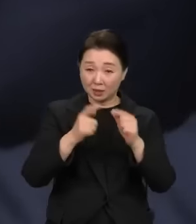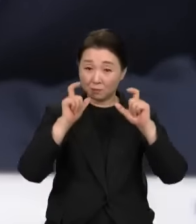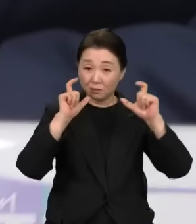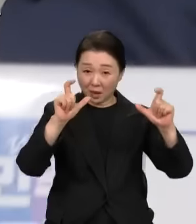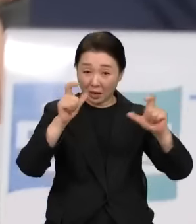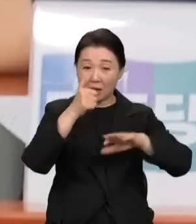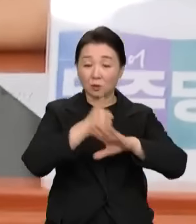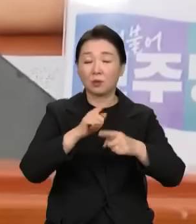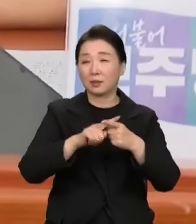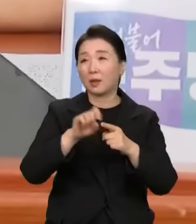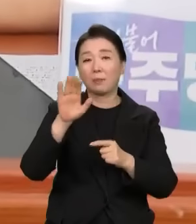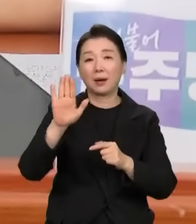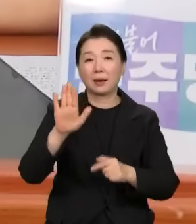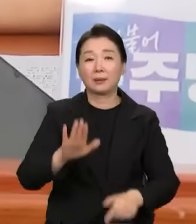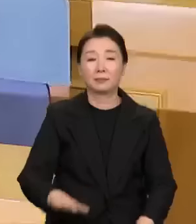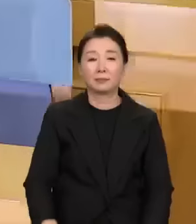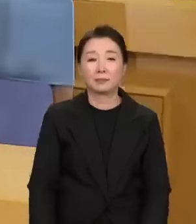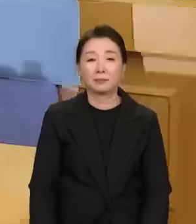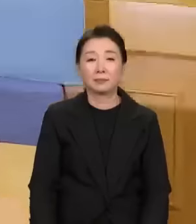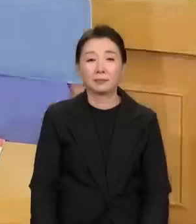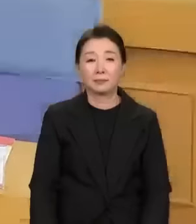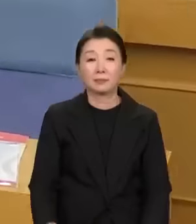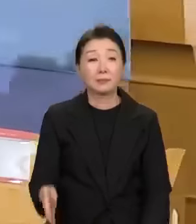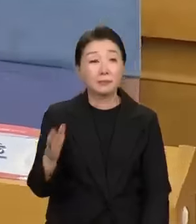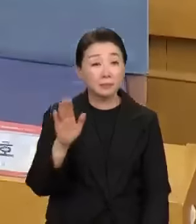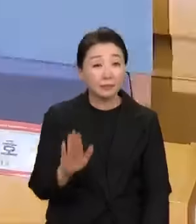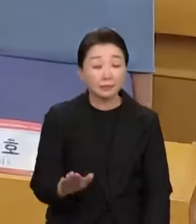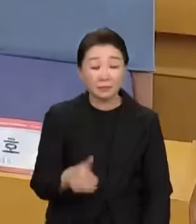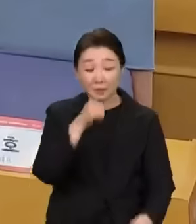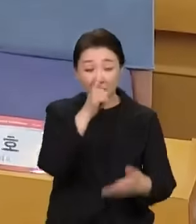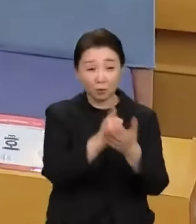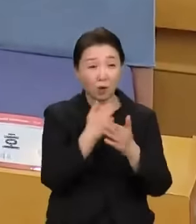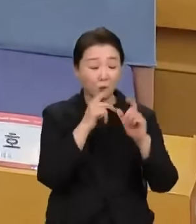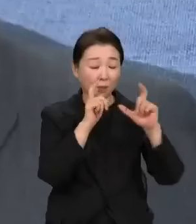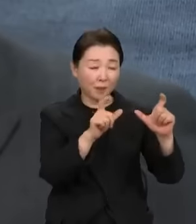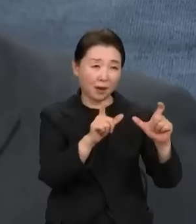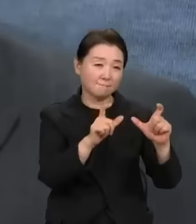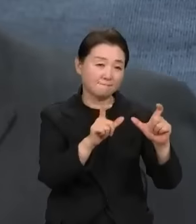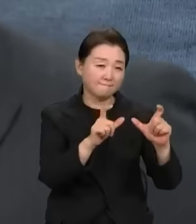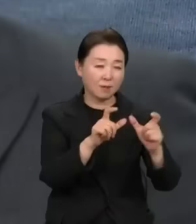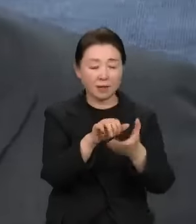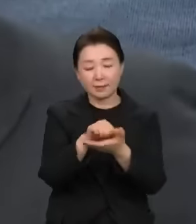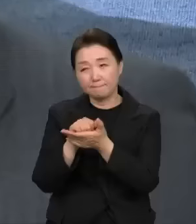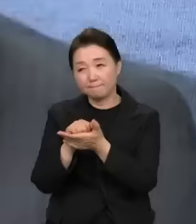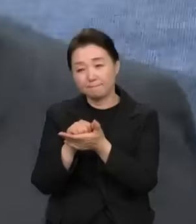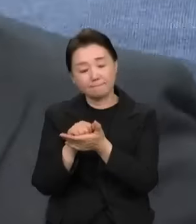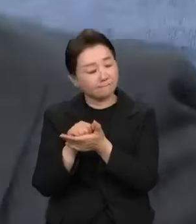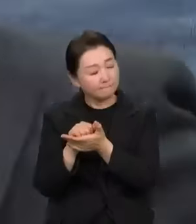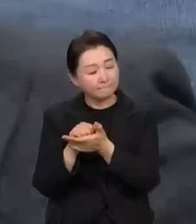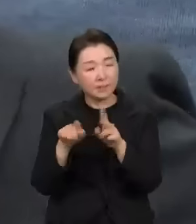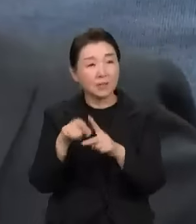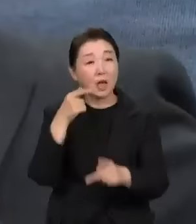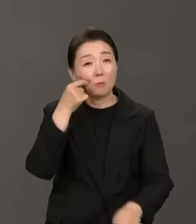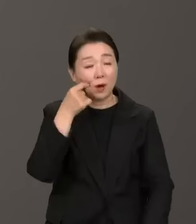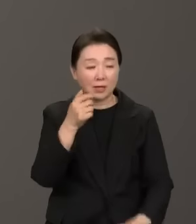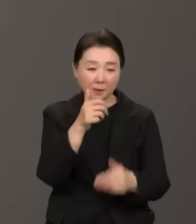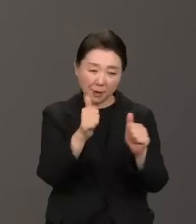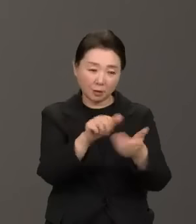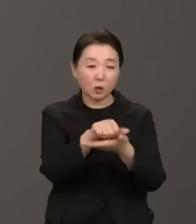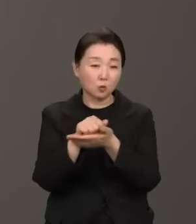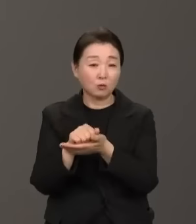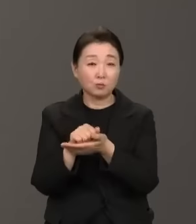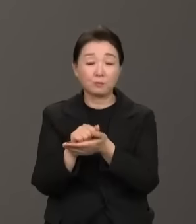대해 따로 언급하지 않았습니다. 다만 무죄 판단을 수긍하기는 어렵다면서도 판결은 존중한다고 밝힌 한동훈